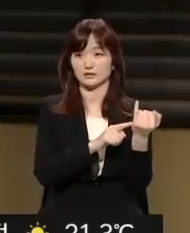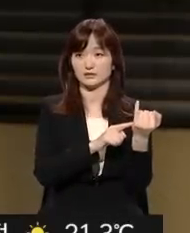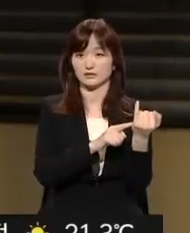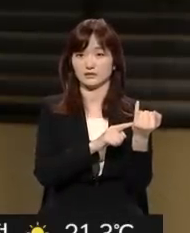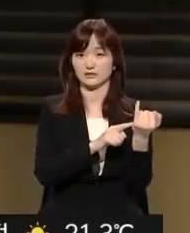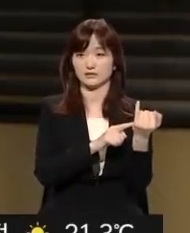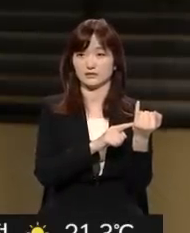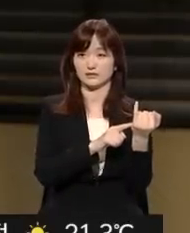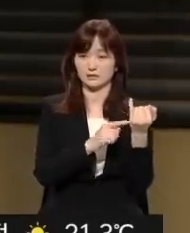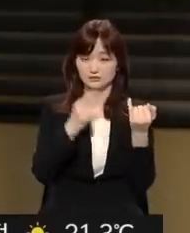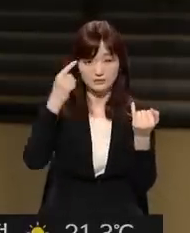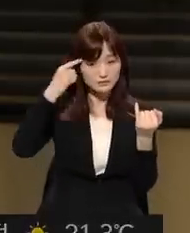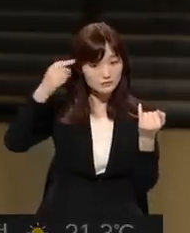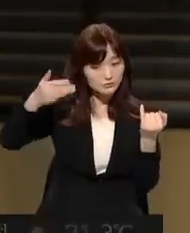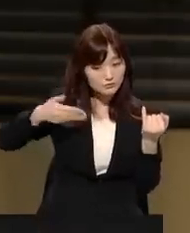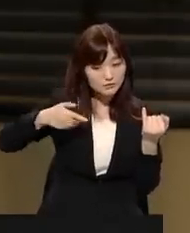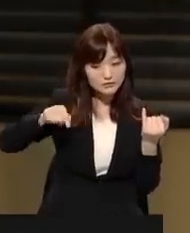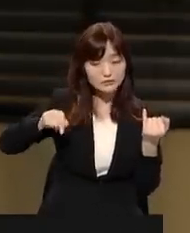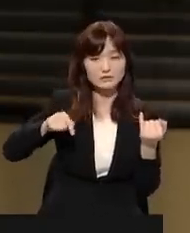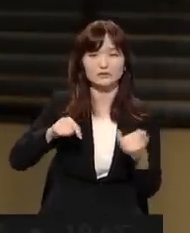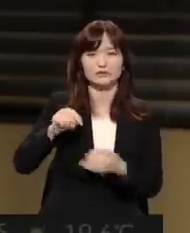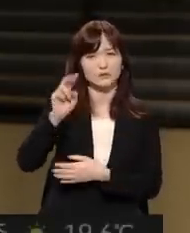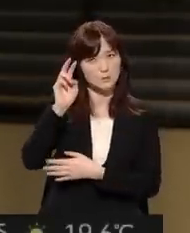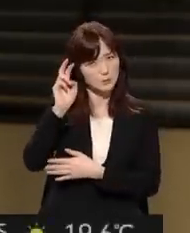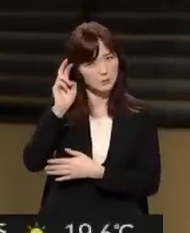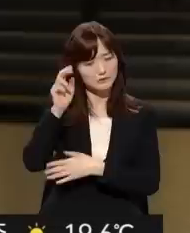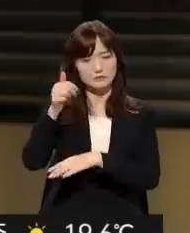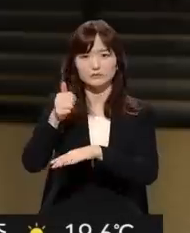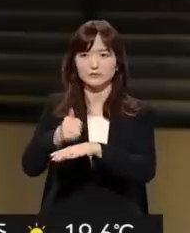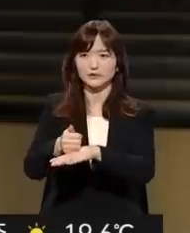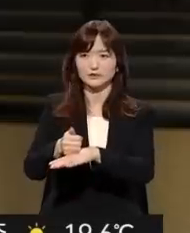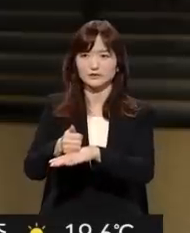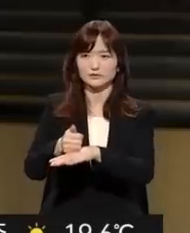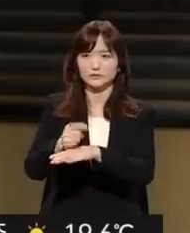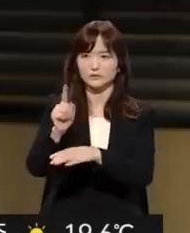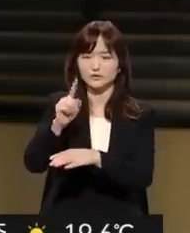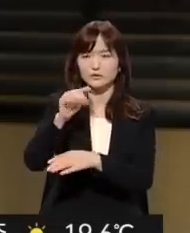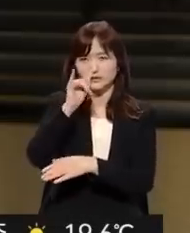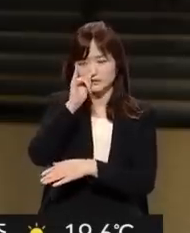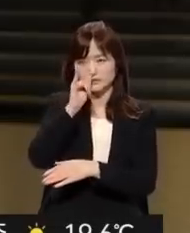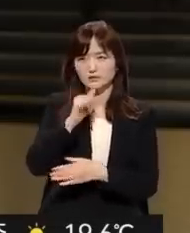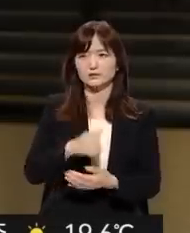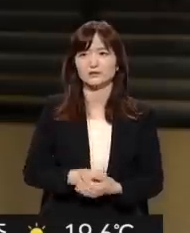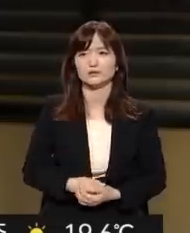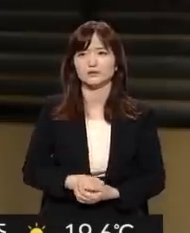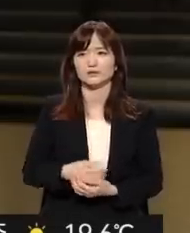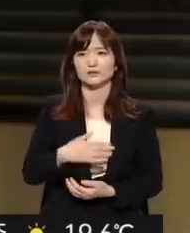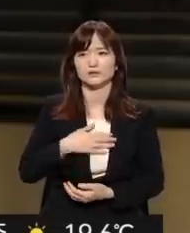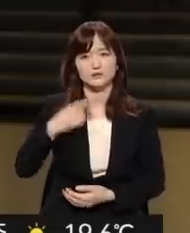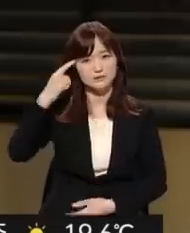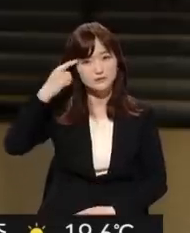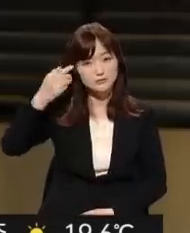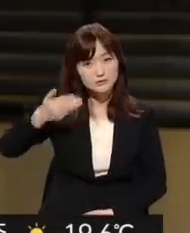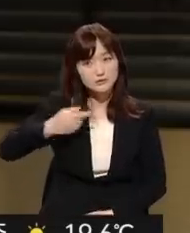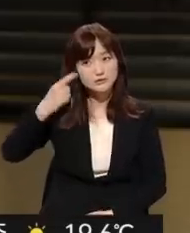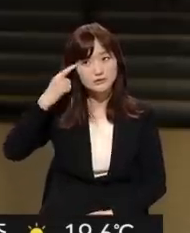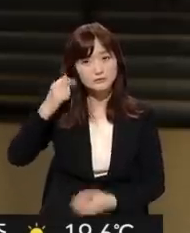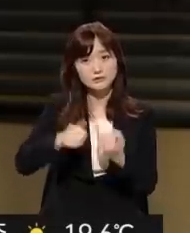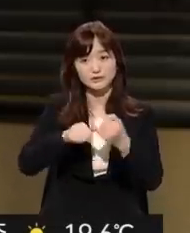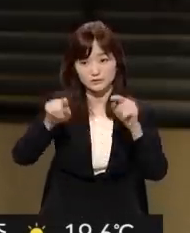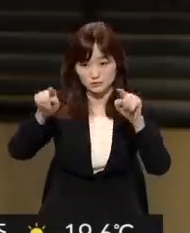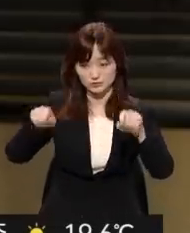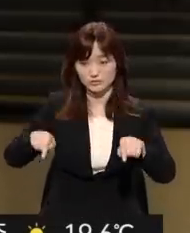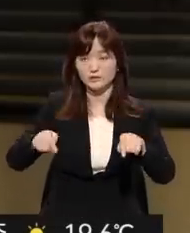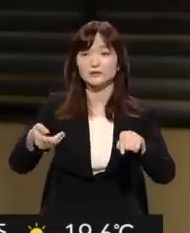이렇게 질문을 했던 걸 봤을 때는 혹시나 마지막에 어떤 그런 게 있지 않을까 생각이 들어서 저는 질문했다 보면 이혼도